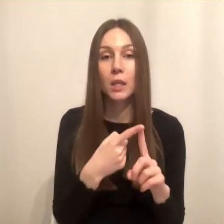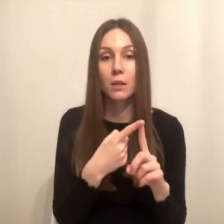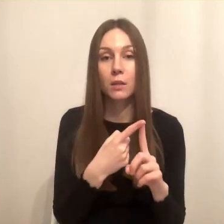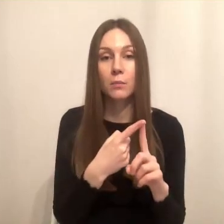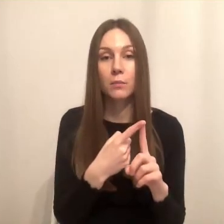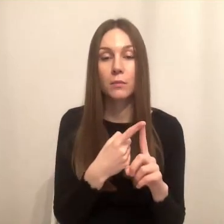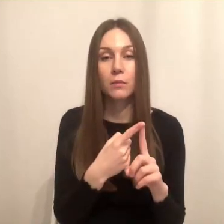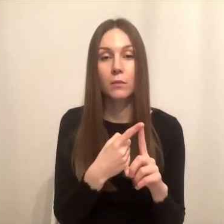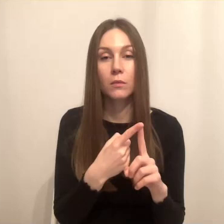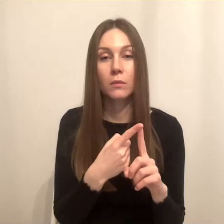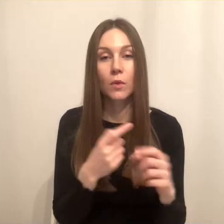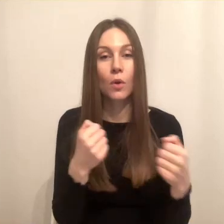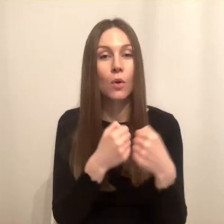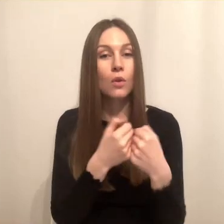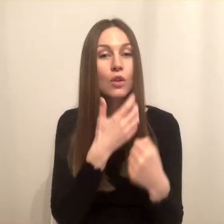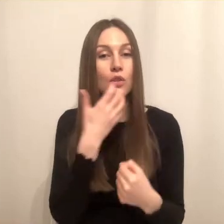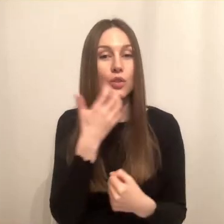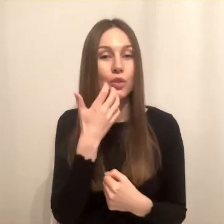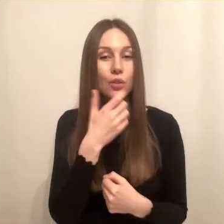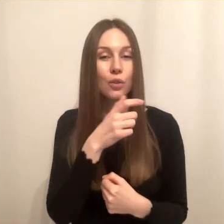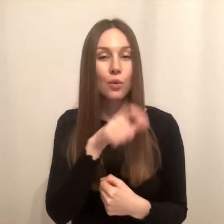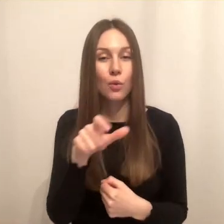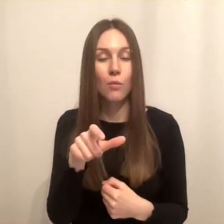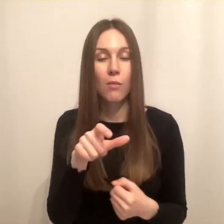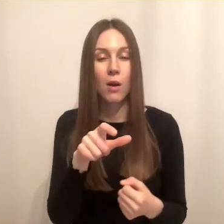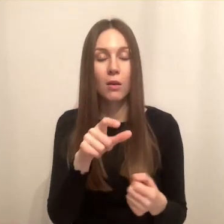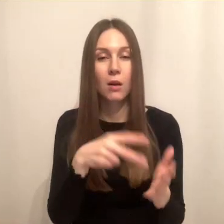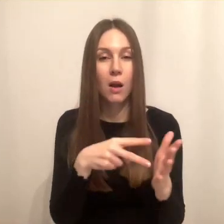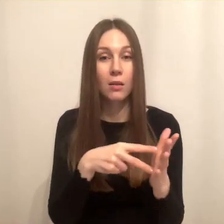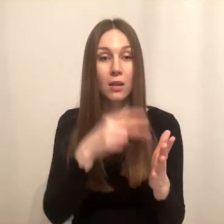su šilumos kainom, kurios yra Trakų rajone didžiausias.